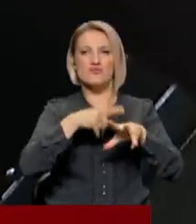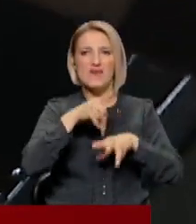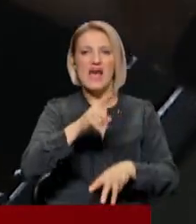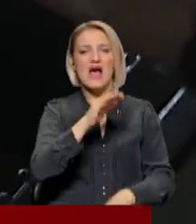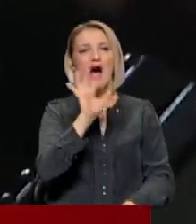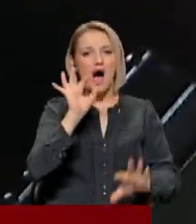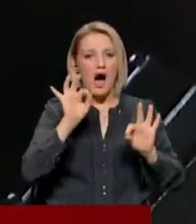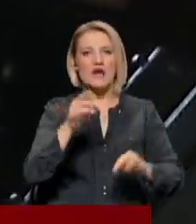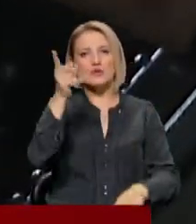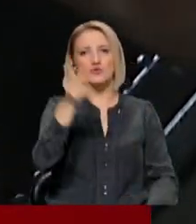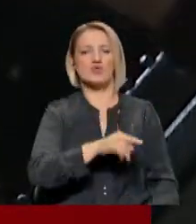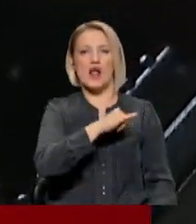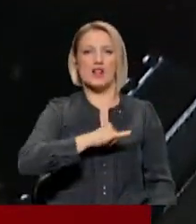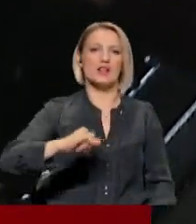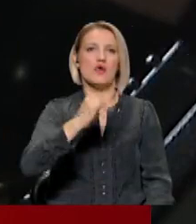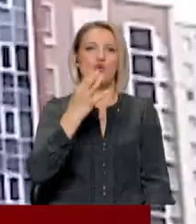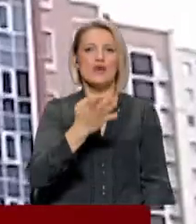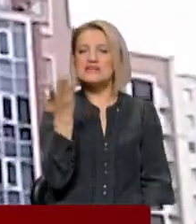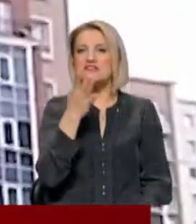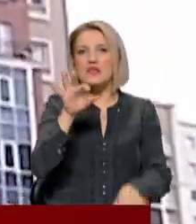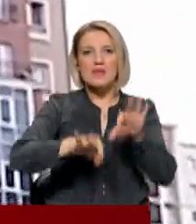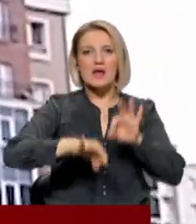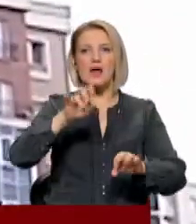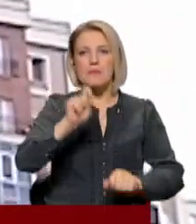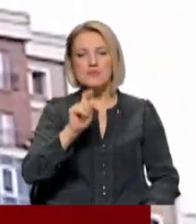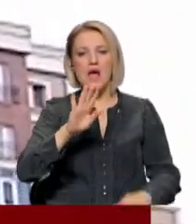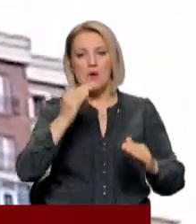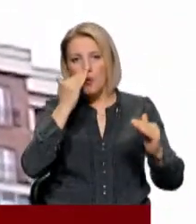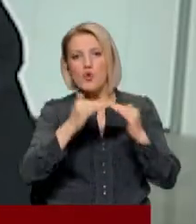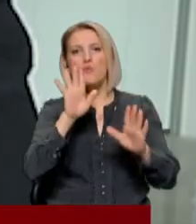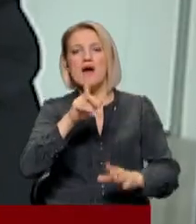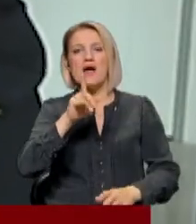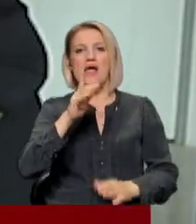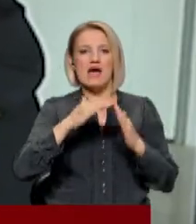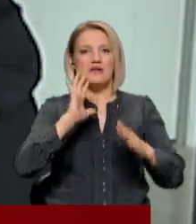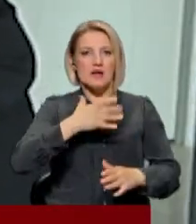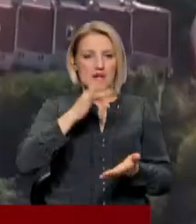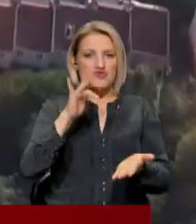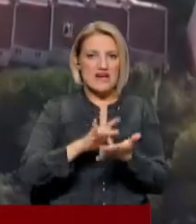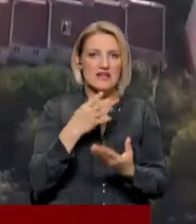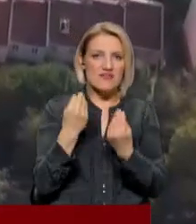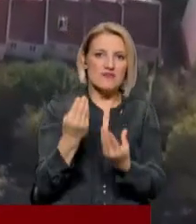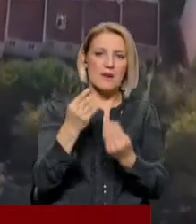oran belirlenecek demişti. Ama nasıl denetlenecek, uymayan ev sahiplerine ceza gelecek mi belli değil.